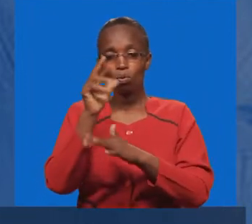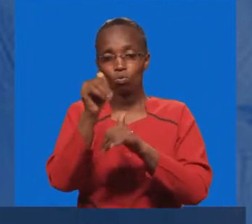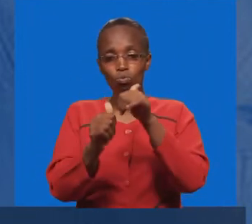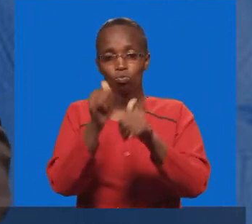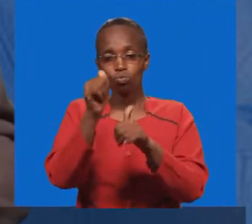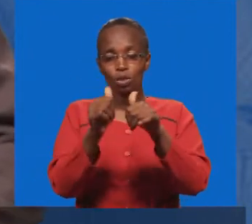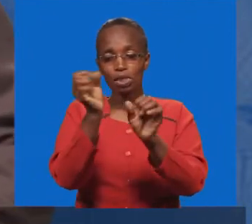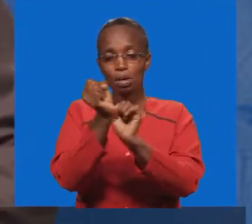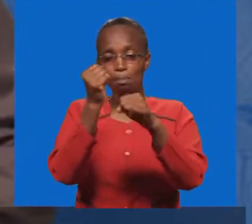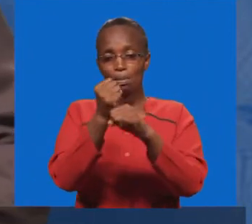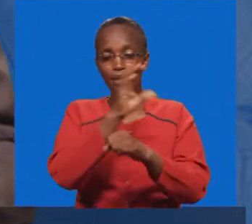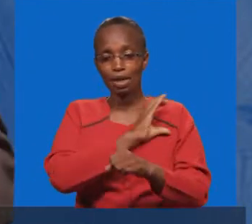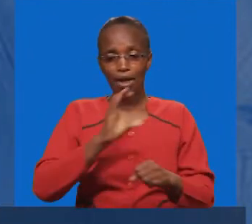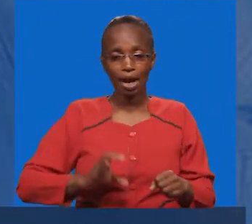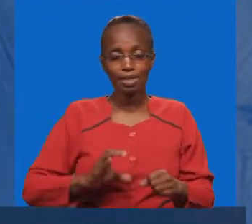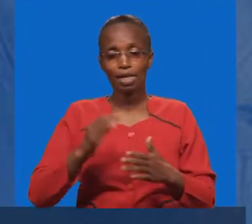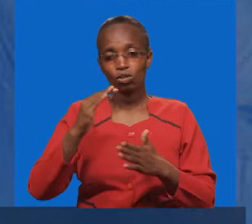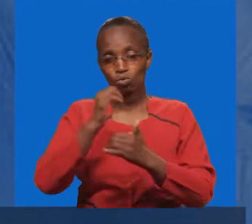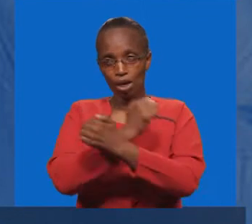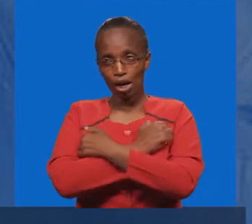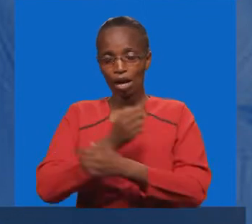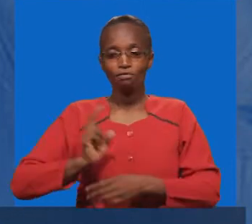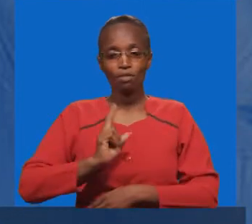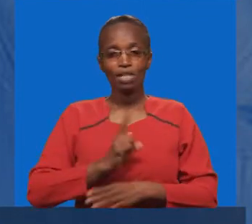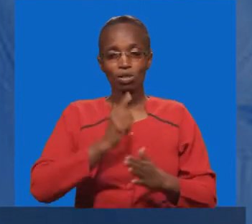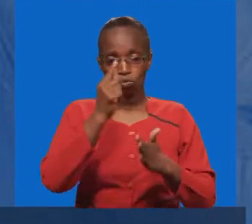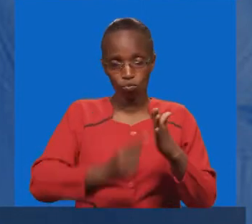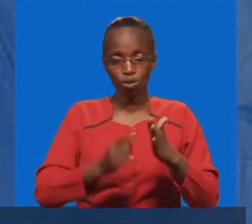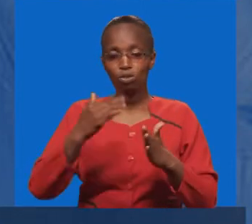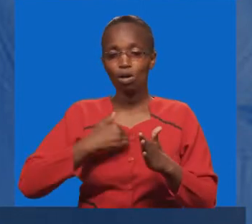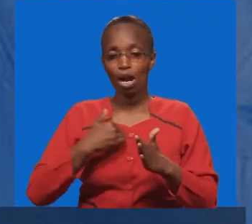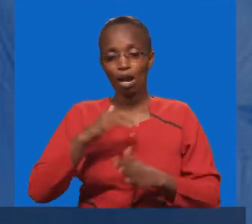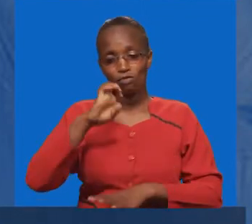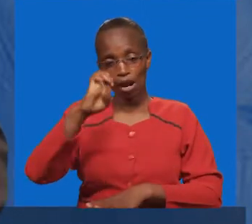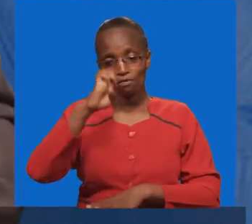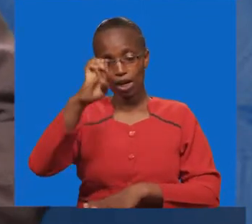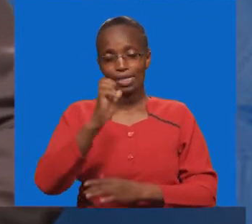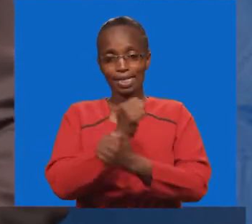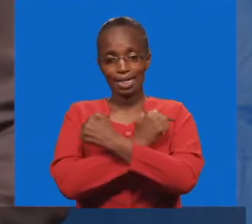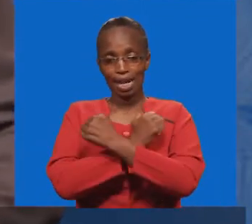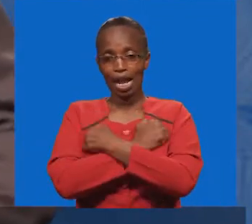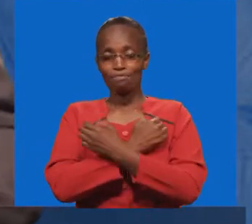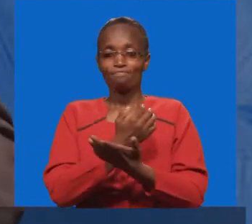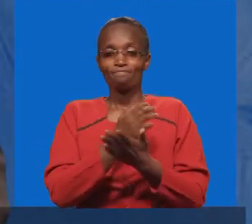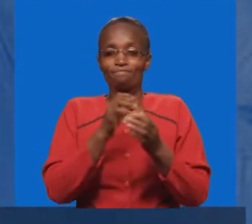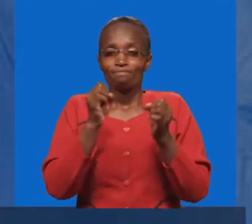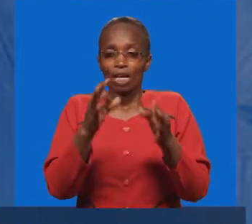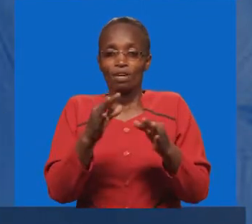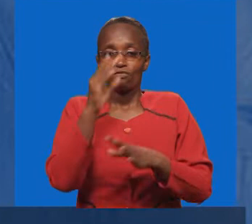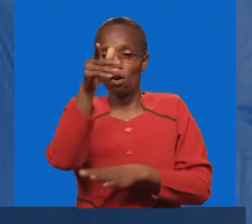sababu jingine ambayo ilifanya ili Kristo ili Mungu atoe mwanawe ni ili tuwe na uzima wa